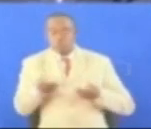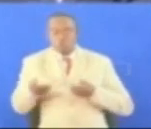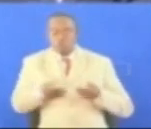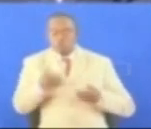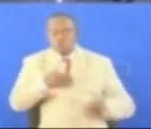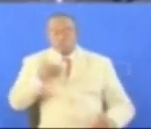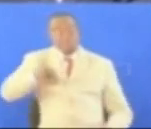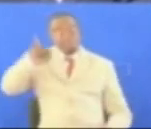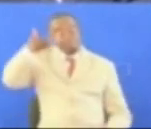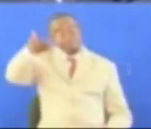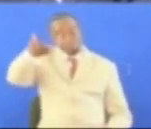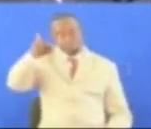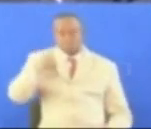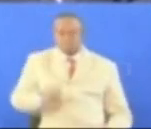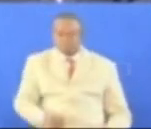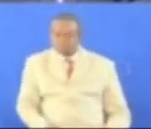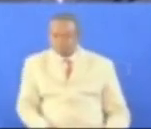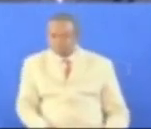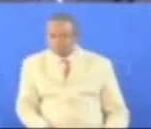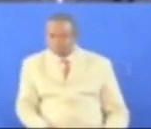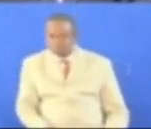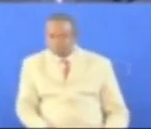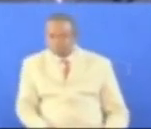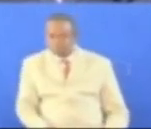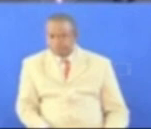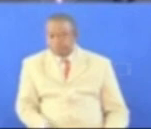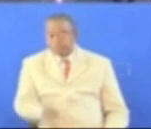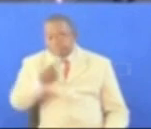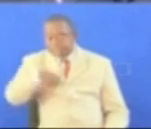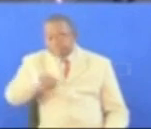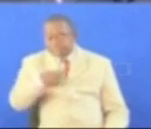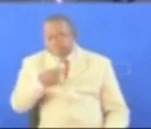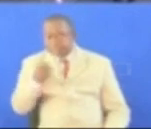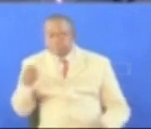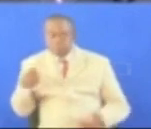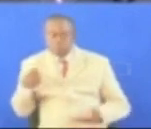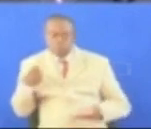wajukuu zetu. Tumewekeza zaidi ya bilioni